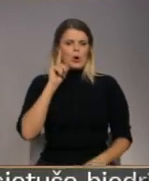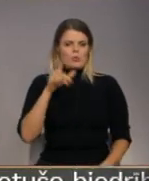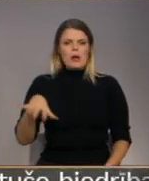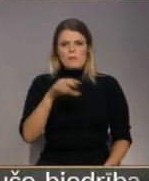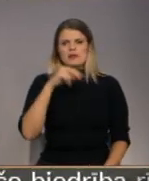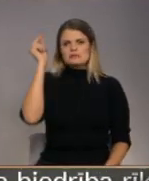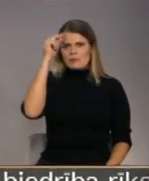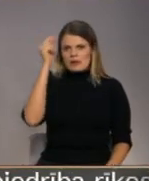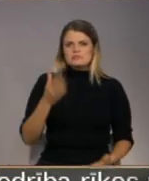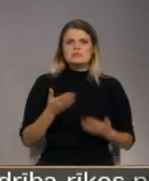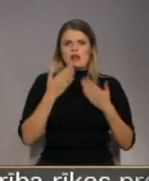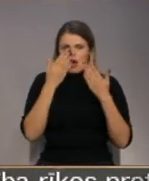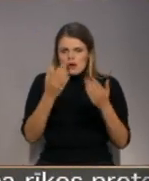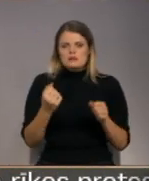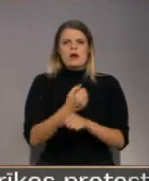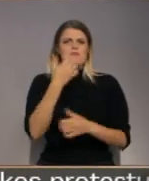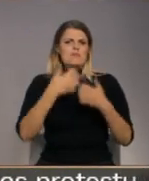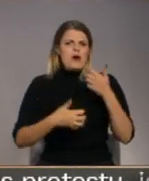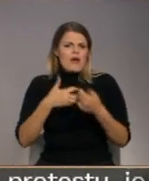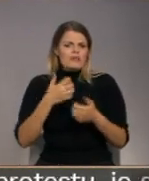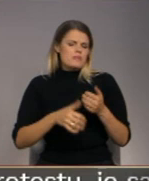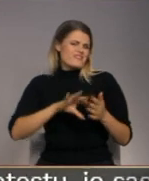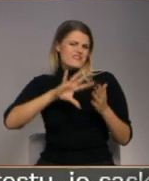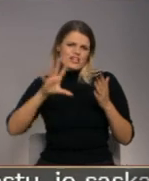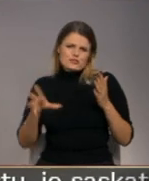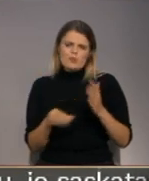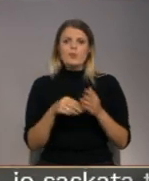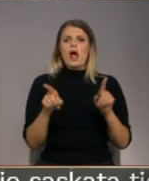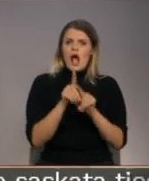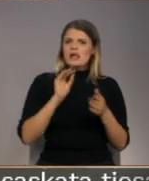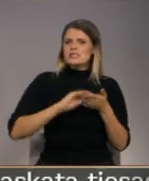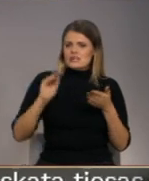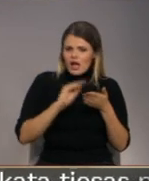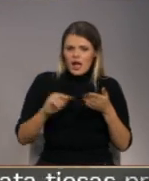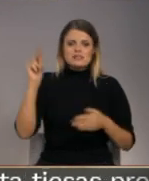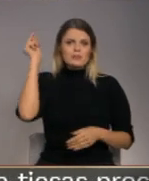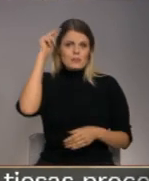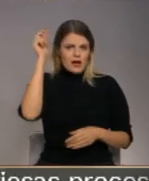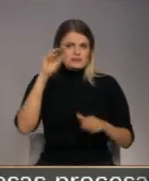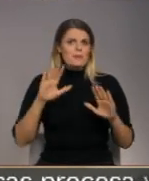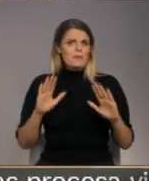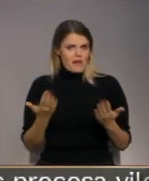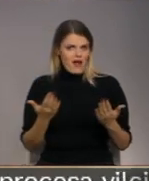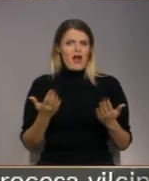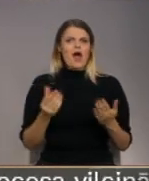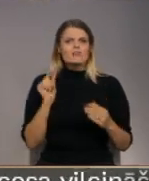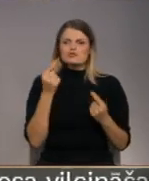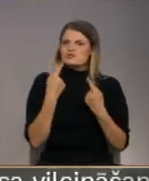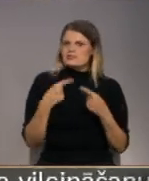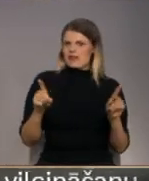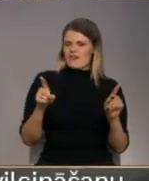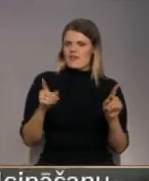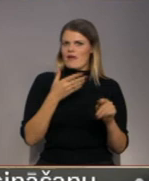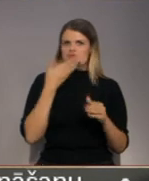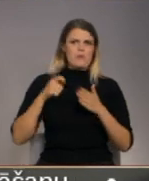gan lasīt, gan matemātiku, gan visu pārējo, gan arī rakstīt, ja? Bet tas notiek bišķiņ savādāk.